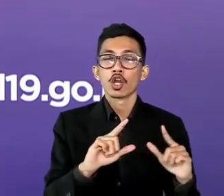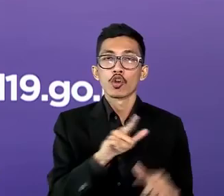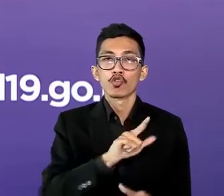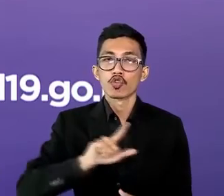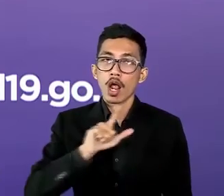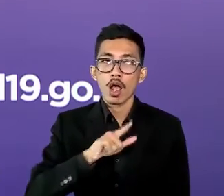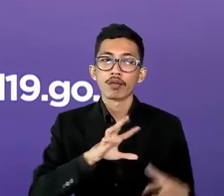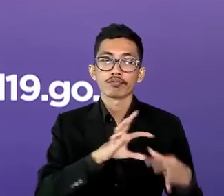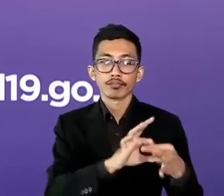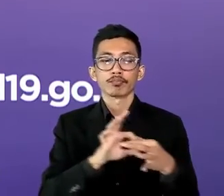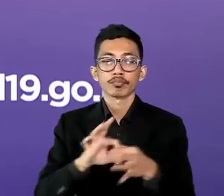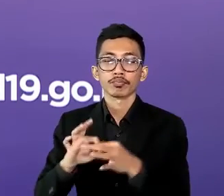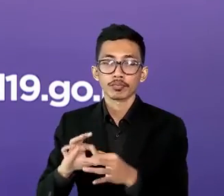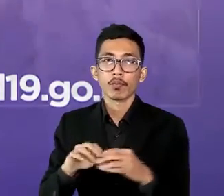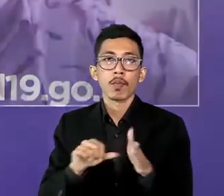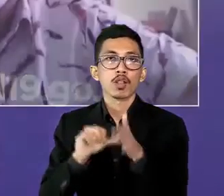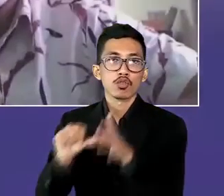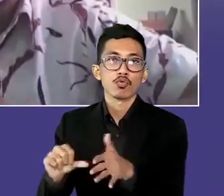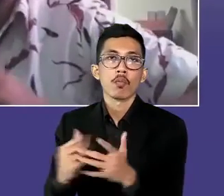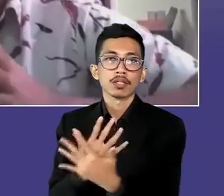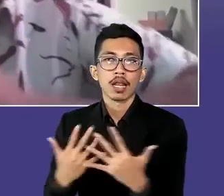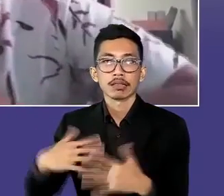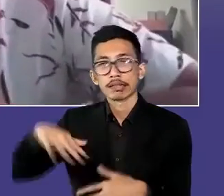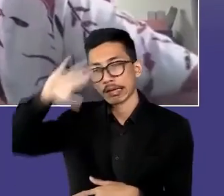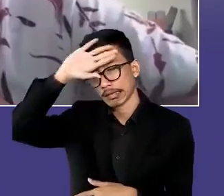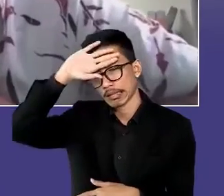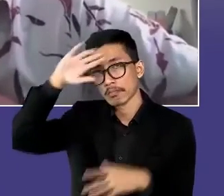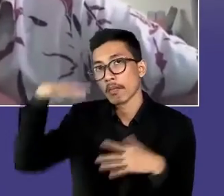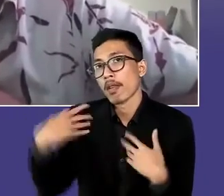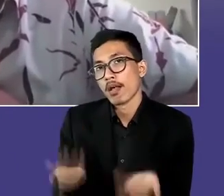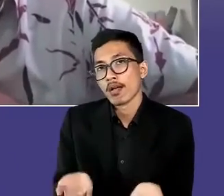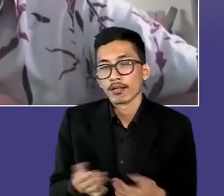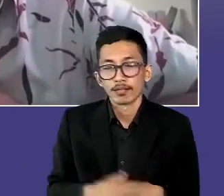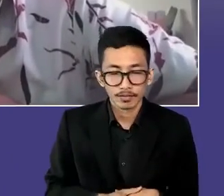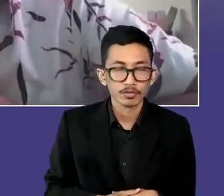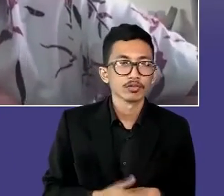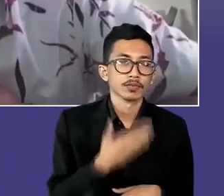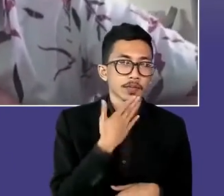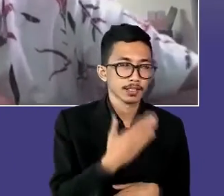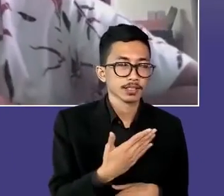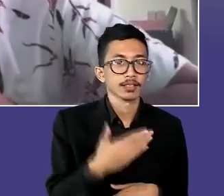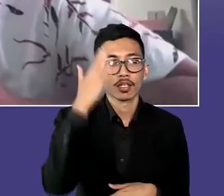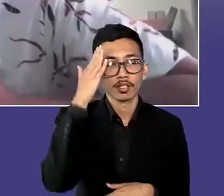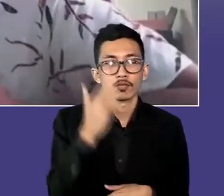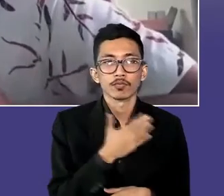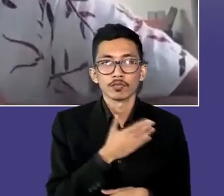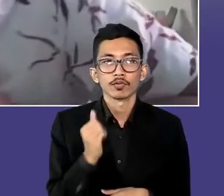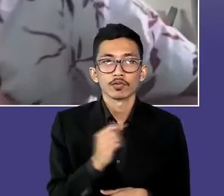pada masa pandemi ini, Pak? Silahkan. Baik, terima kasih. Assalamualaikum warahmatullahi wabarakatuh.